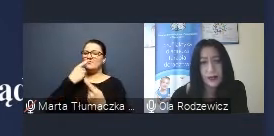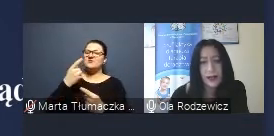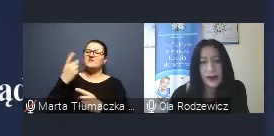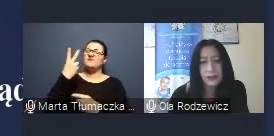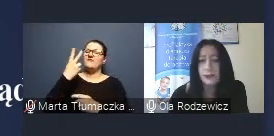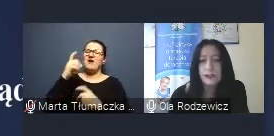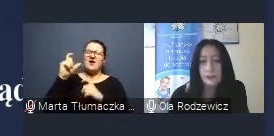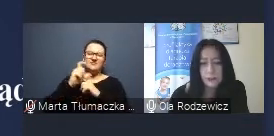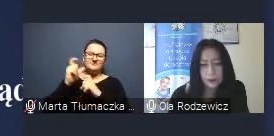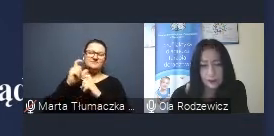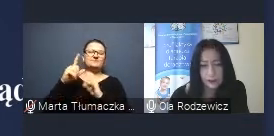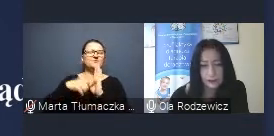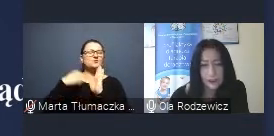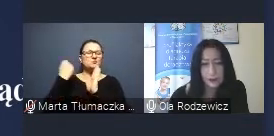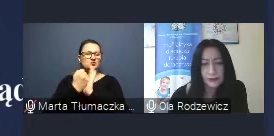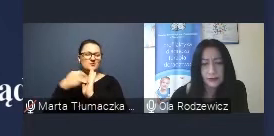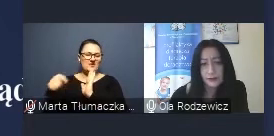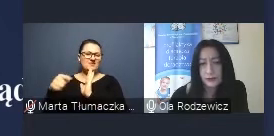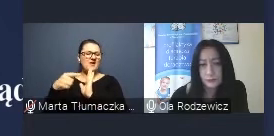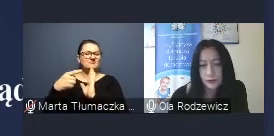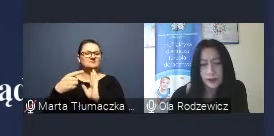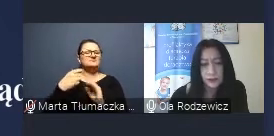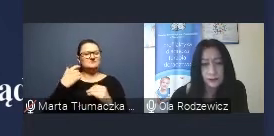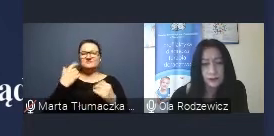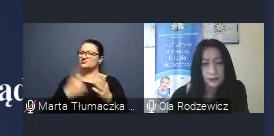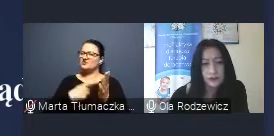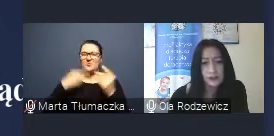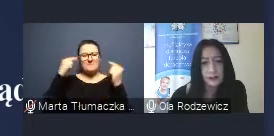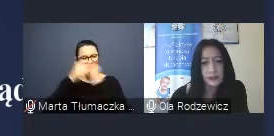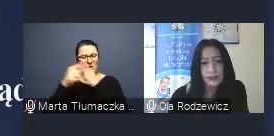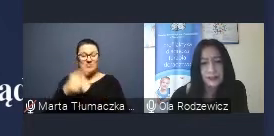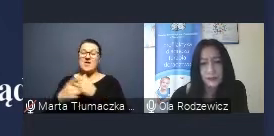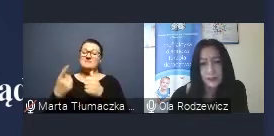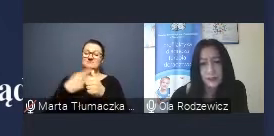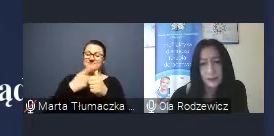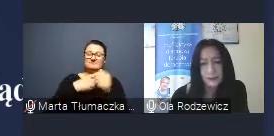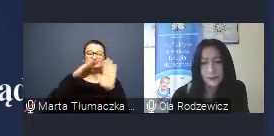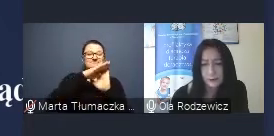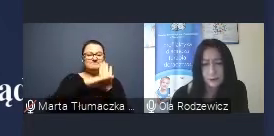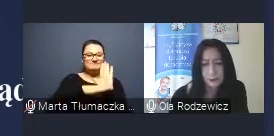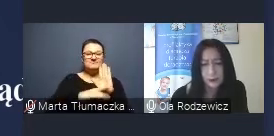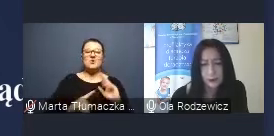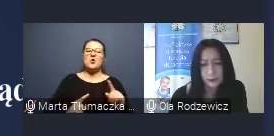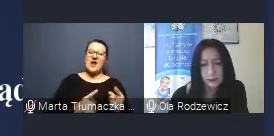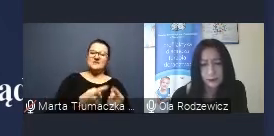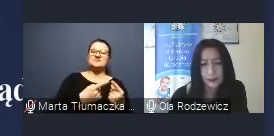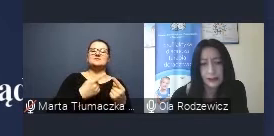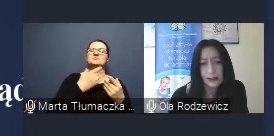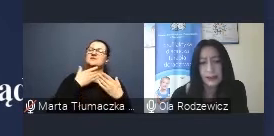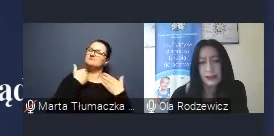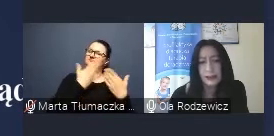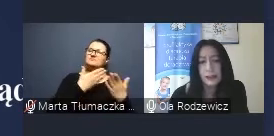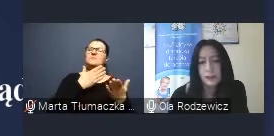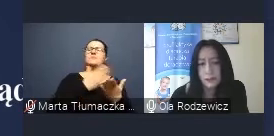funkcjonują, ale ciągle są mylone. I to jest rozporządzenie dotyczące organizacji udzielania pomocy